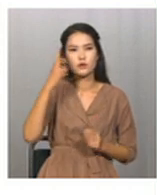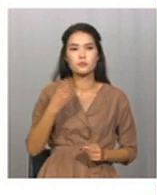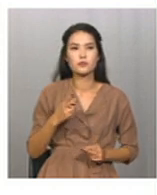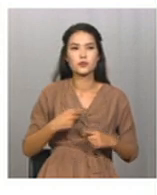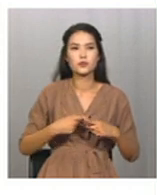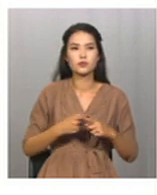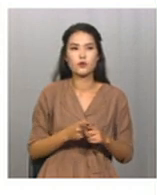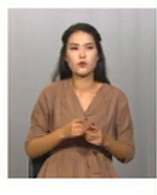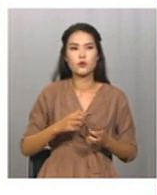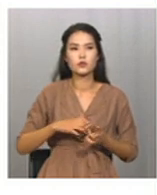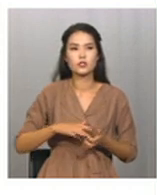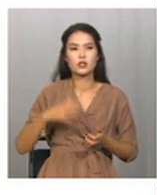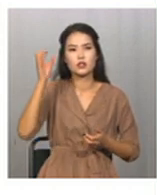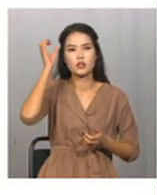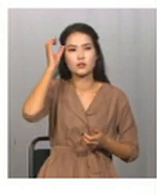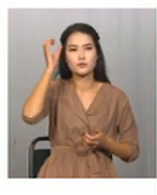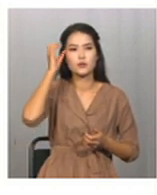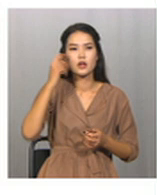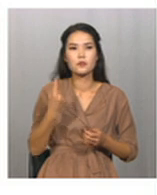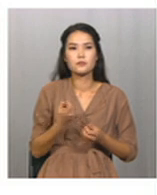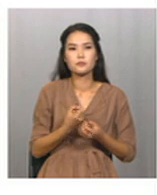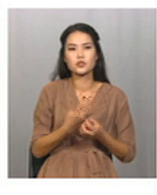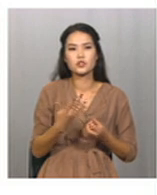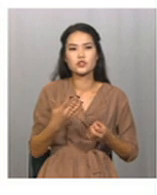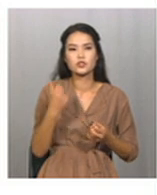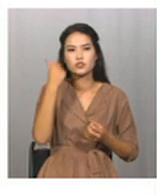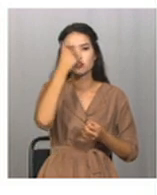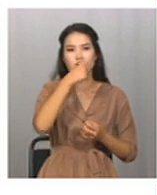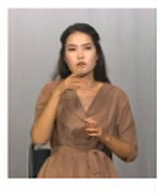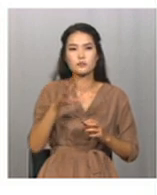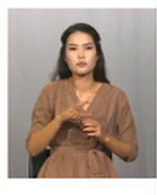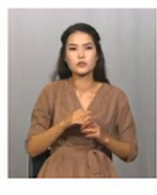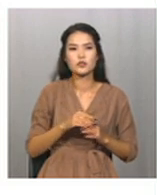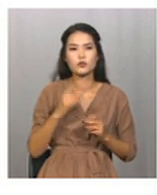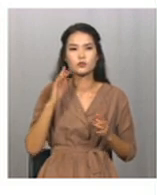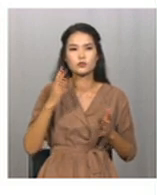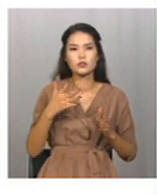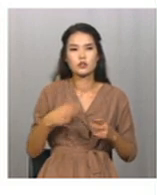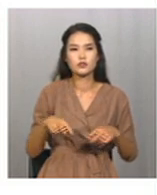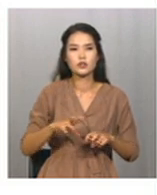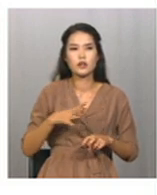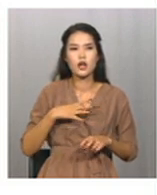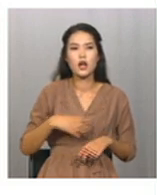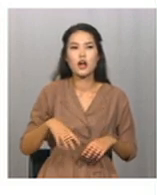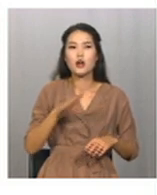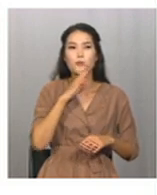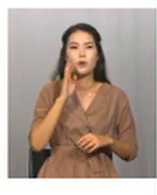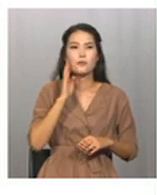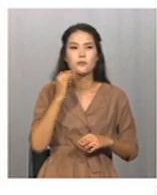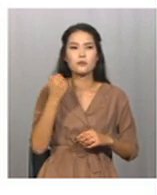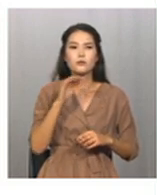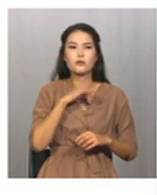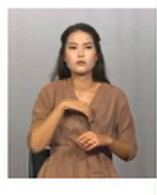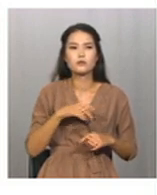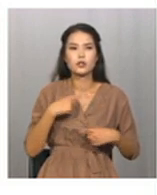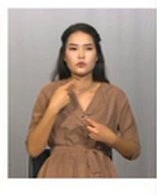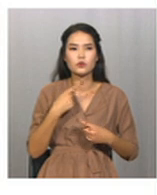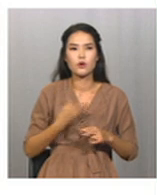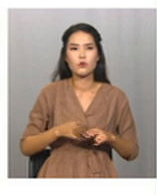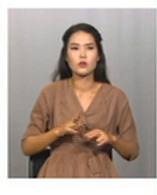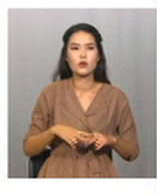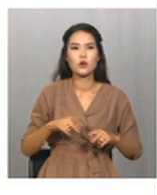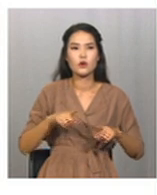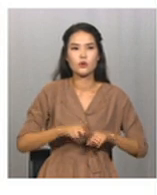биотехнология орталығының ғалымдары бірнеше жылдан бері шұғылданып келеді. Мамандардың айтуынша, олар